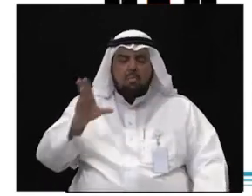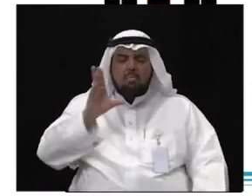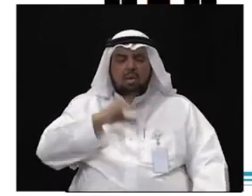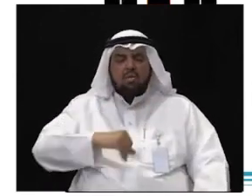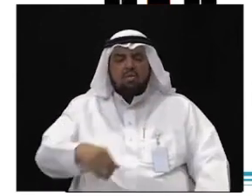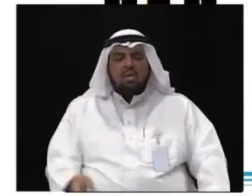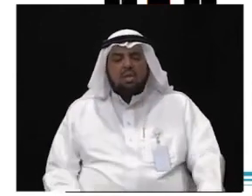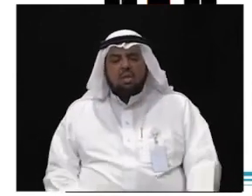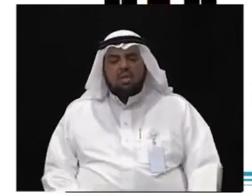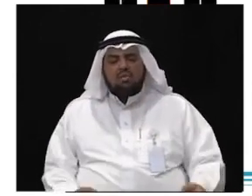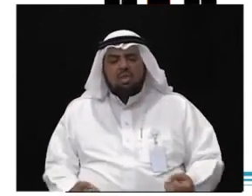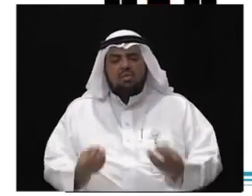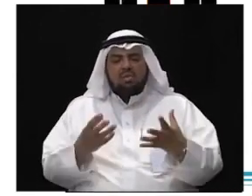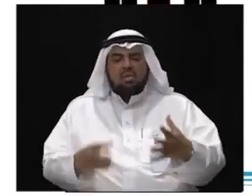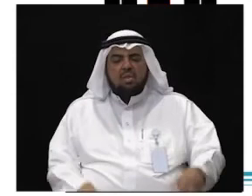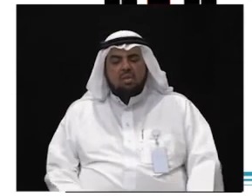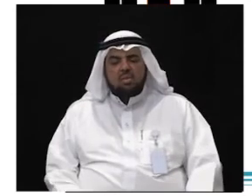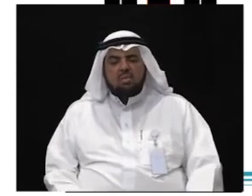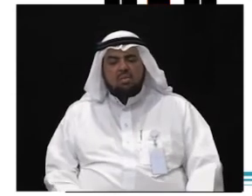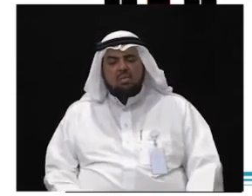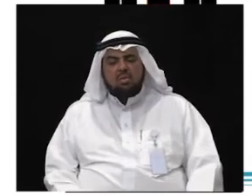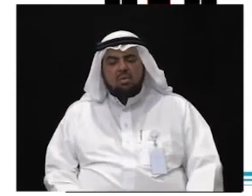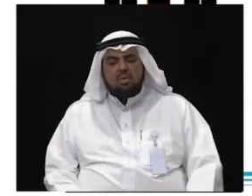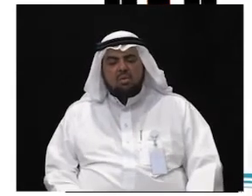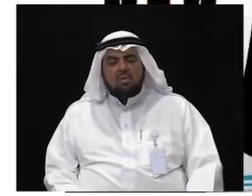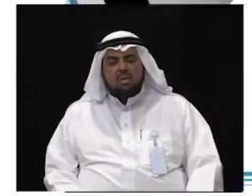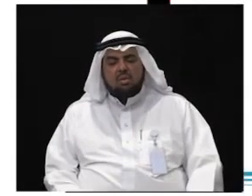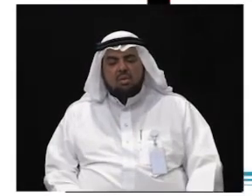في التنفيذ.